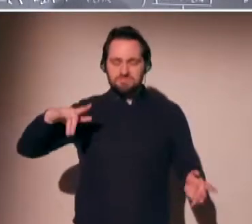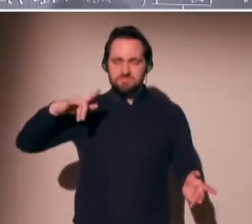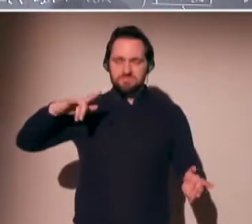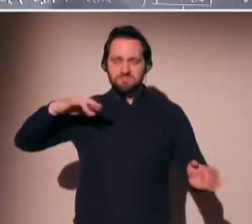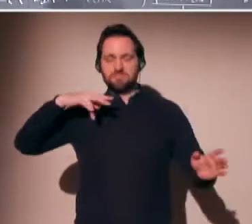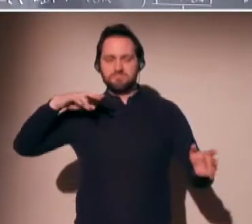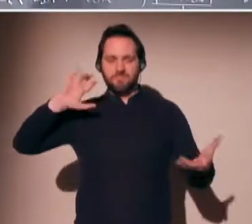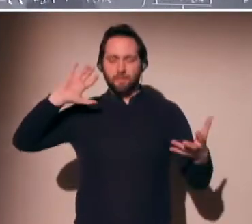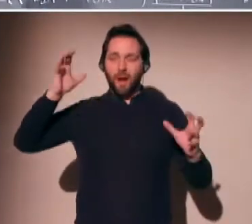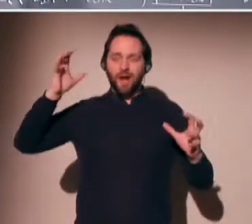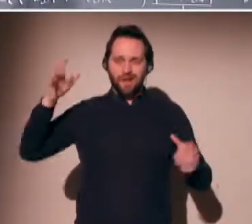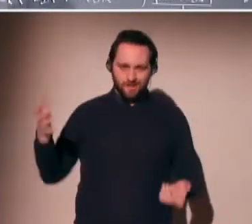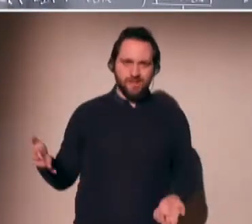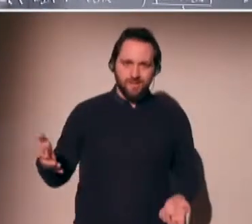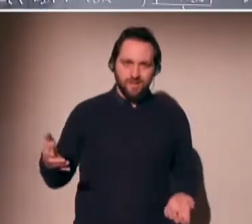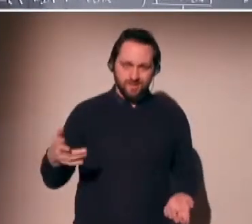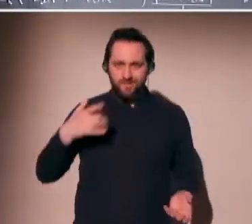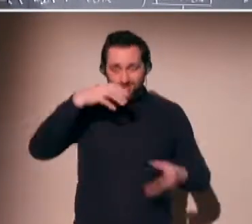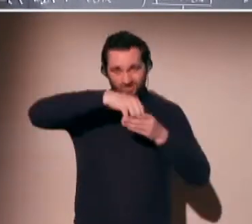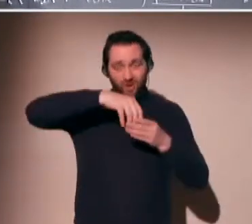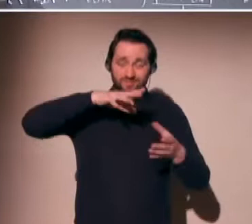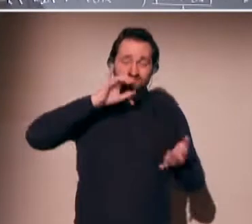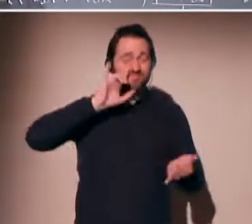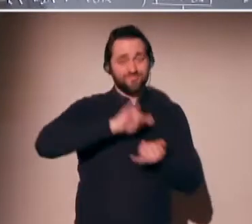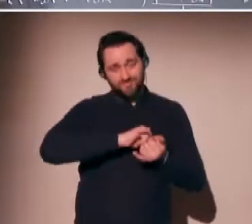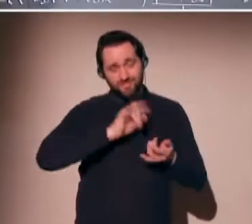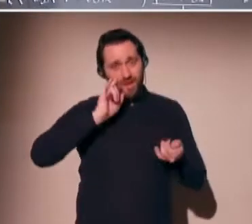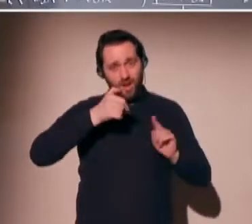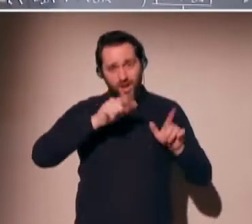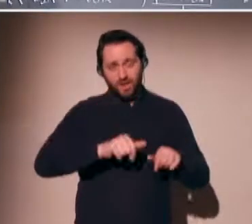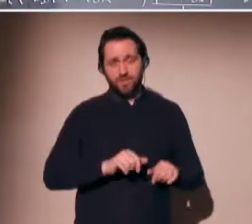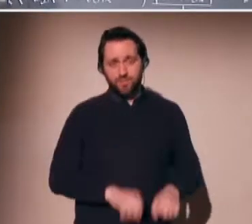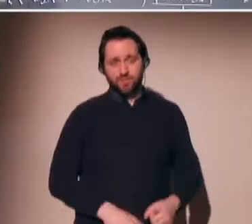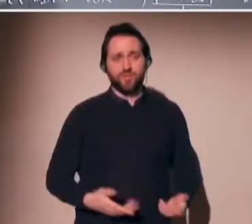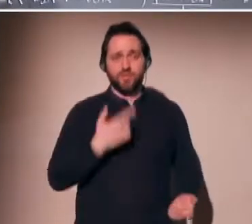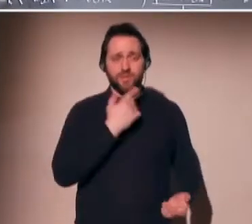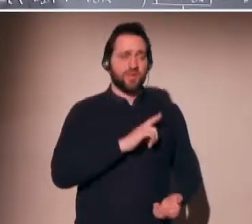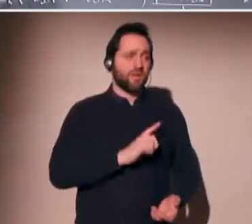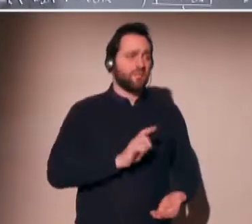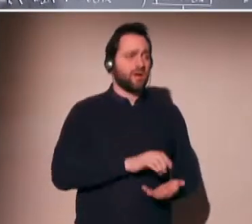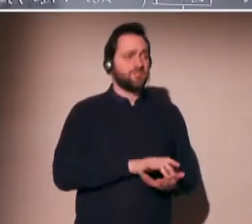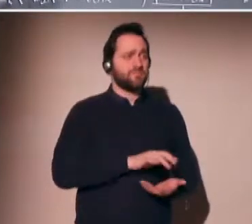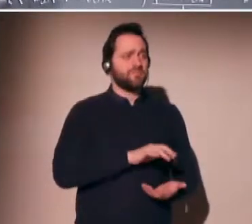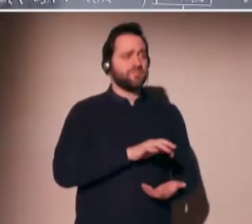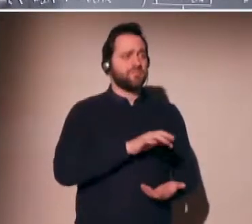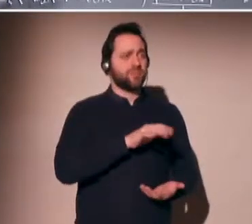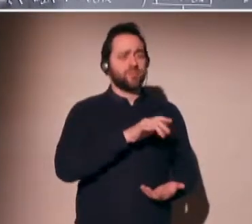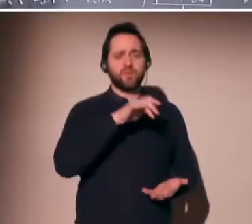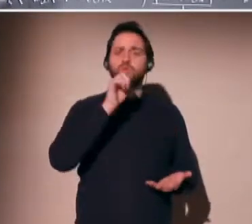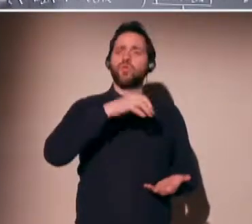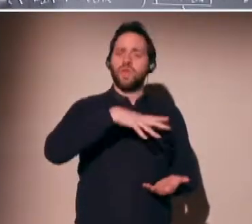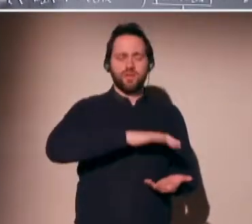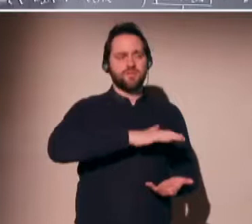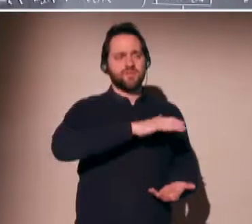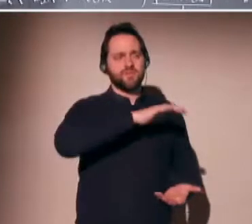alors, on pourrait se dire que c'est simplement une question d'avoir plus de données, mais bien entendu, juste accumuler les données ou imaginer qu'on aura toutes les données nécessaires pour apprendre de façon